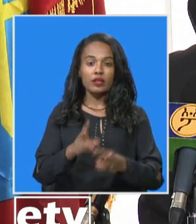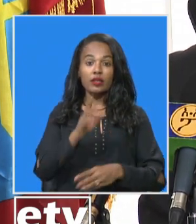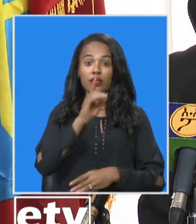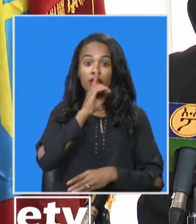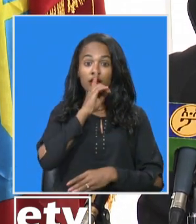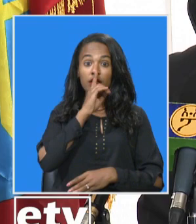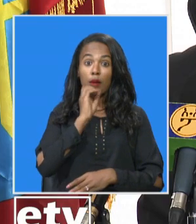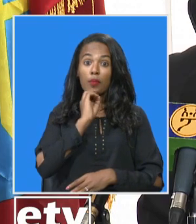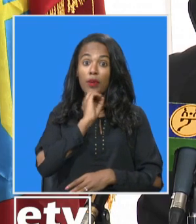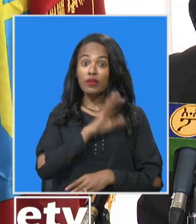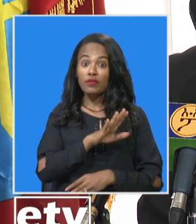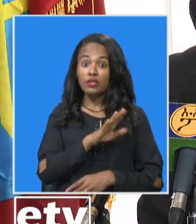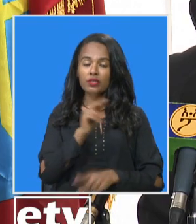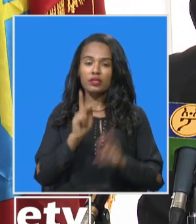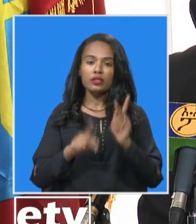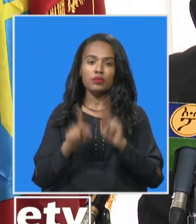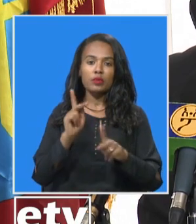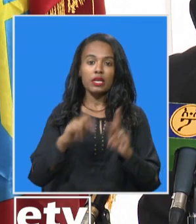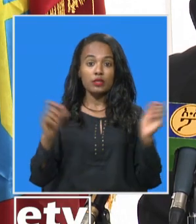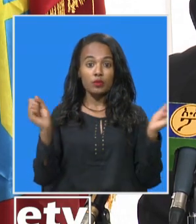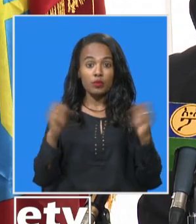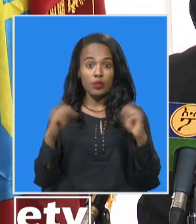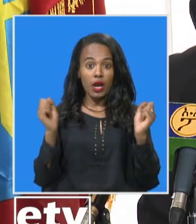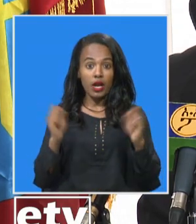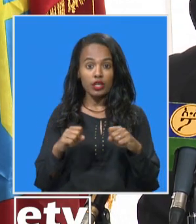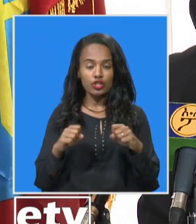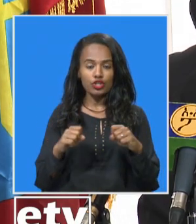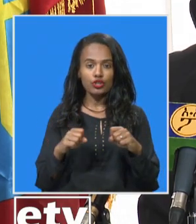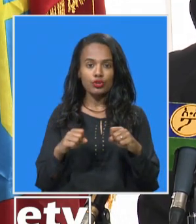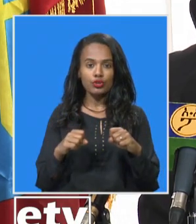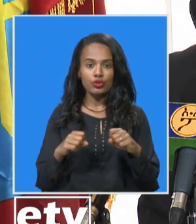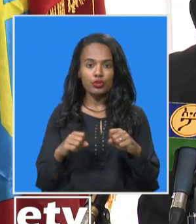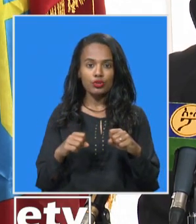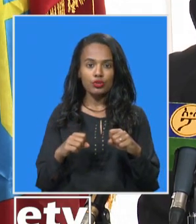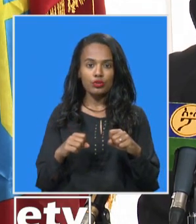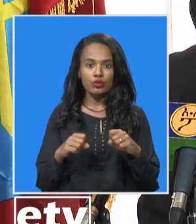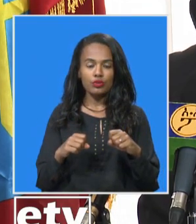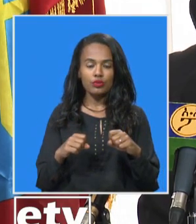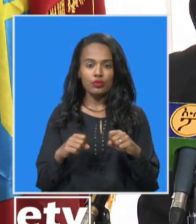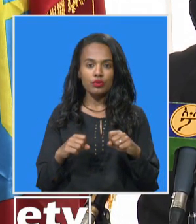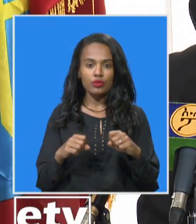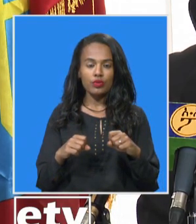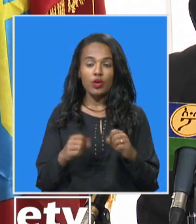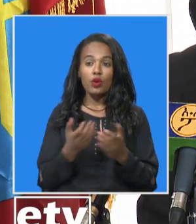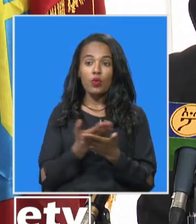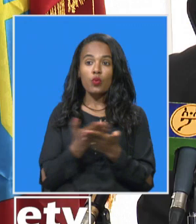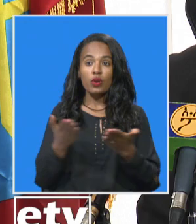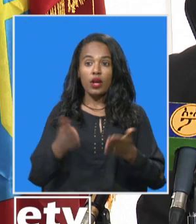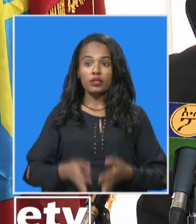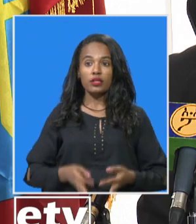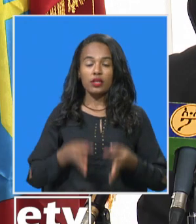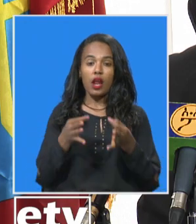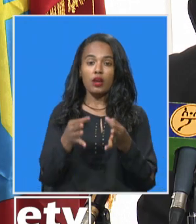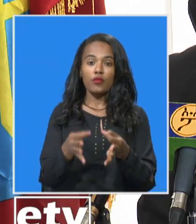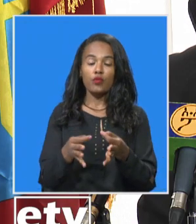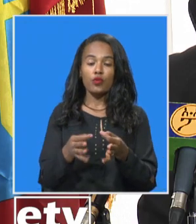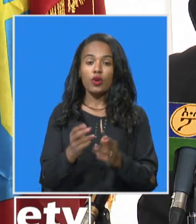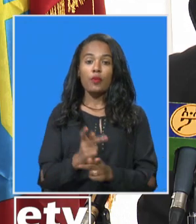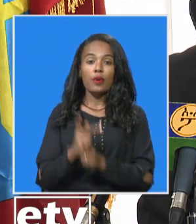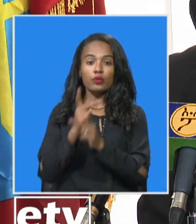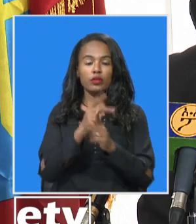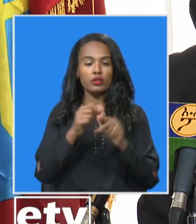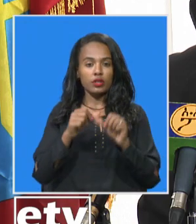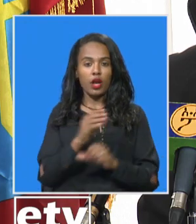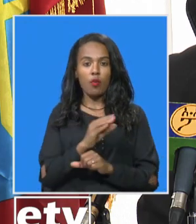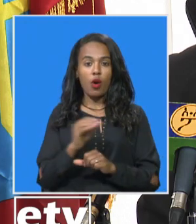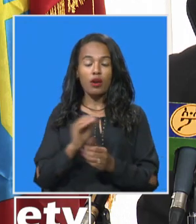የጸጥታ ሊያደፈርስና ህዝብን ለህዝብ የሚያጋጭ አይነት ጉዳይ ሲተላለፉ በቁጥጥር ስር